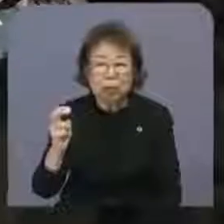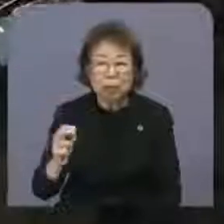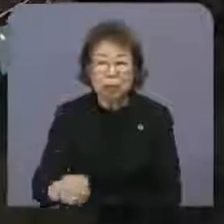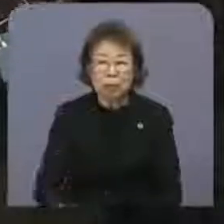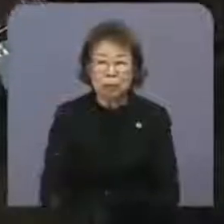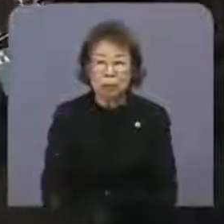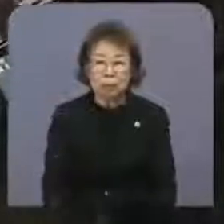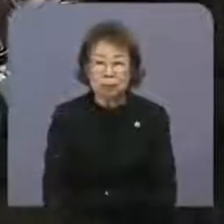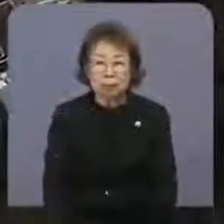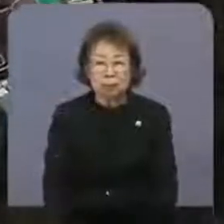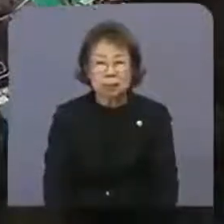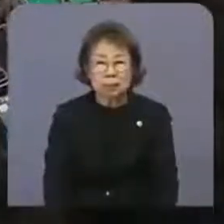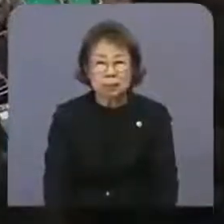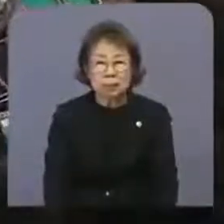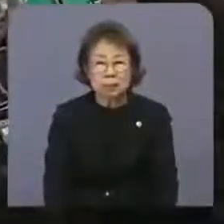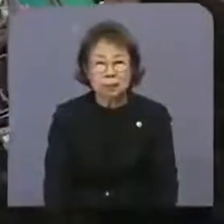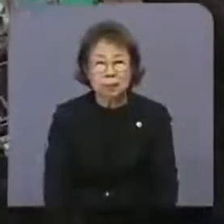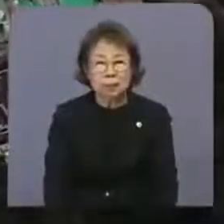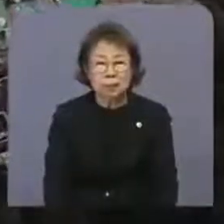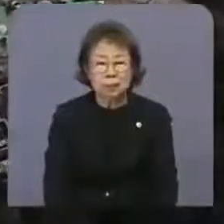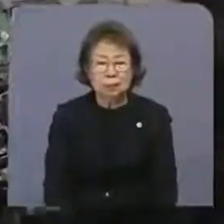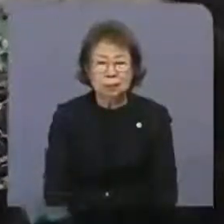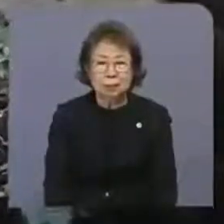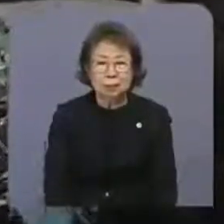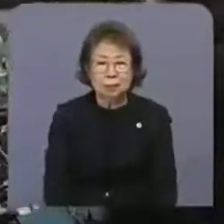kbs 뉴스 공도 입니다